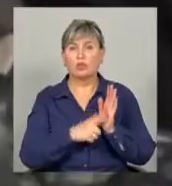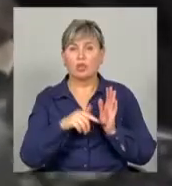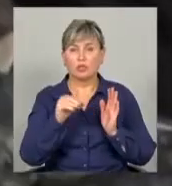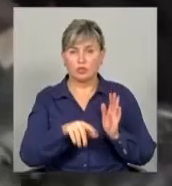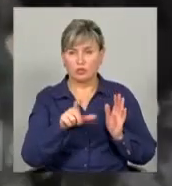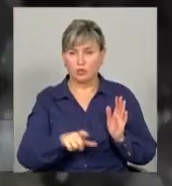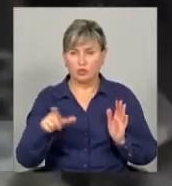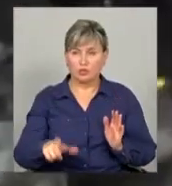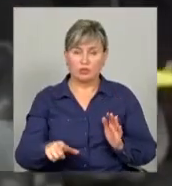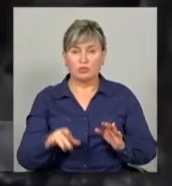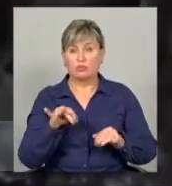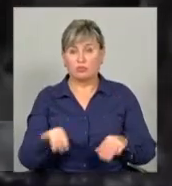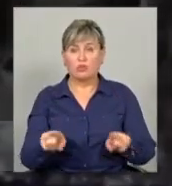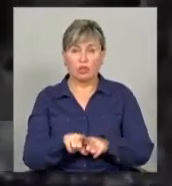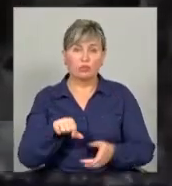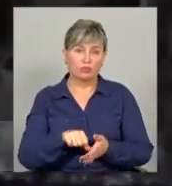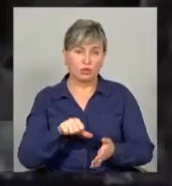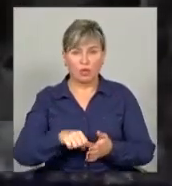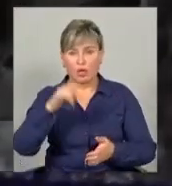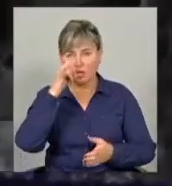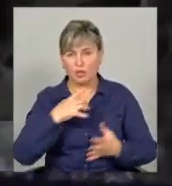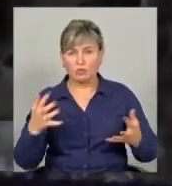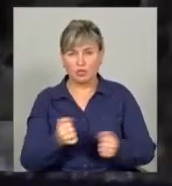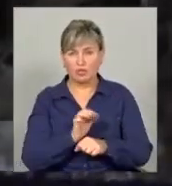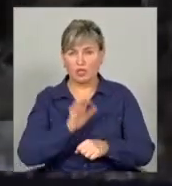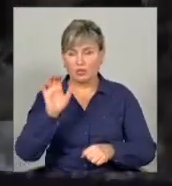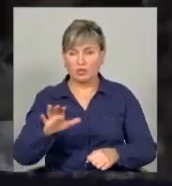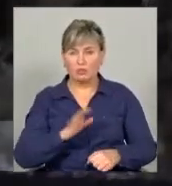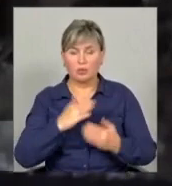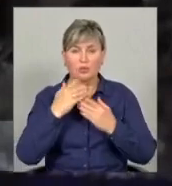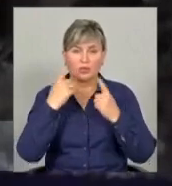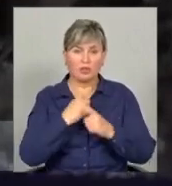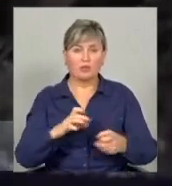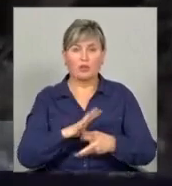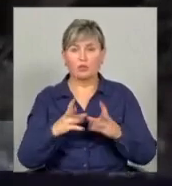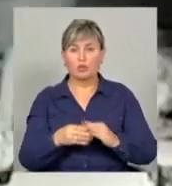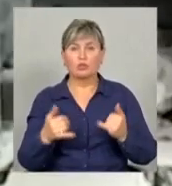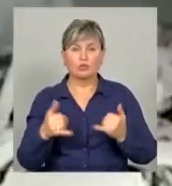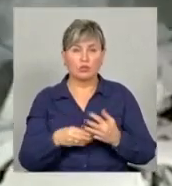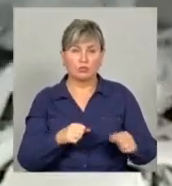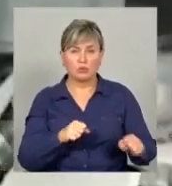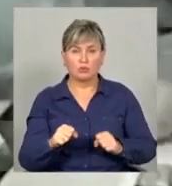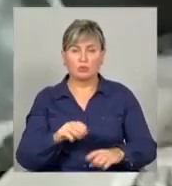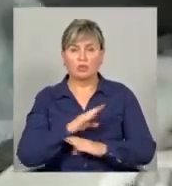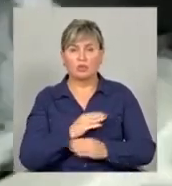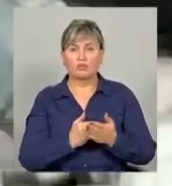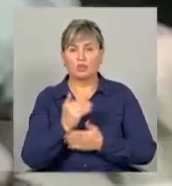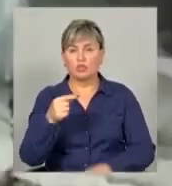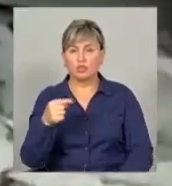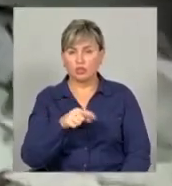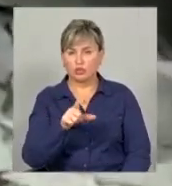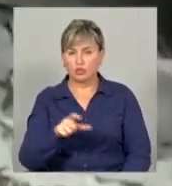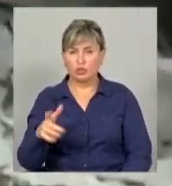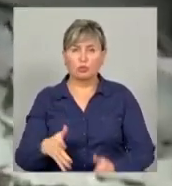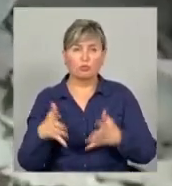человек. В ликвидации последствий также участвовали казахстанские спасатели. По последним данным, в результате сегодняшнего землетрясения погибли свыше 1000 человек.